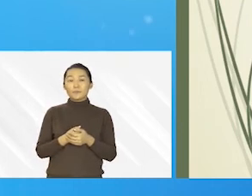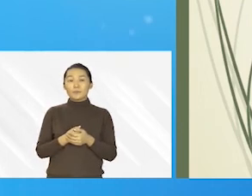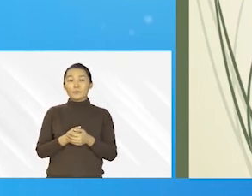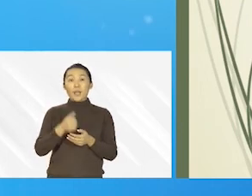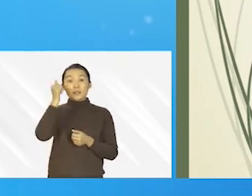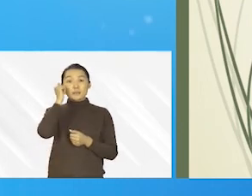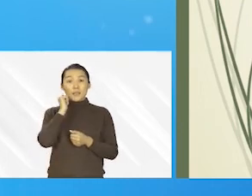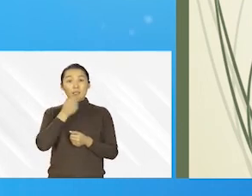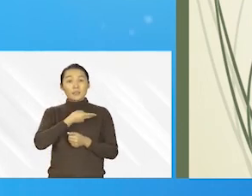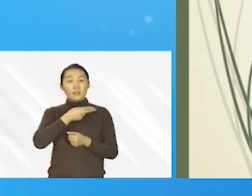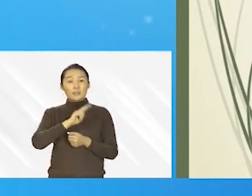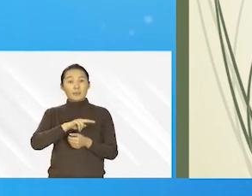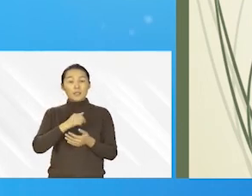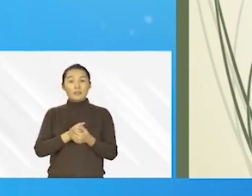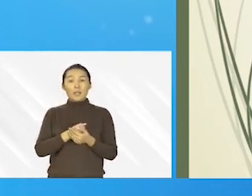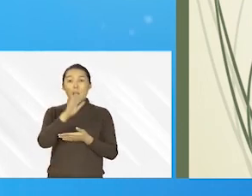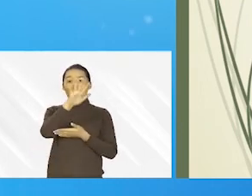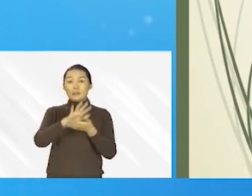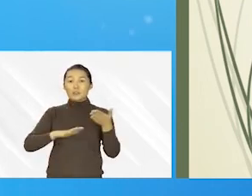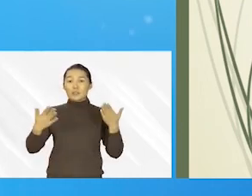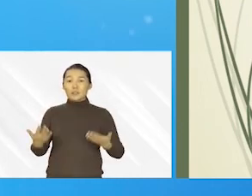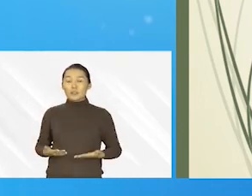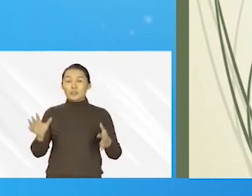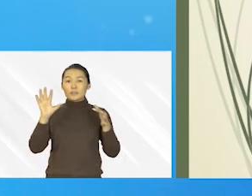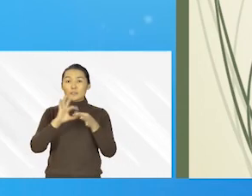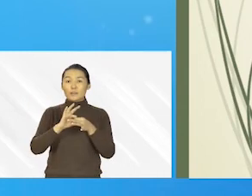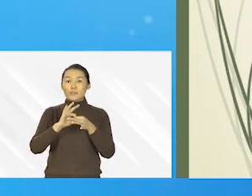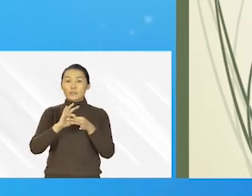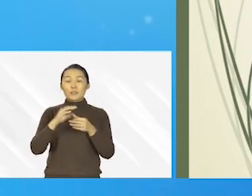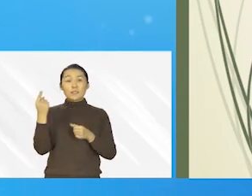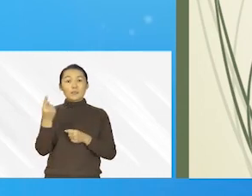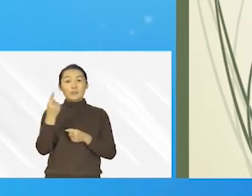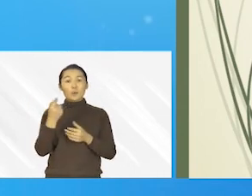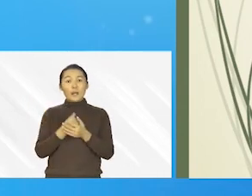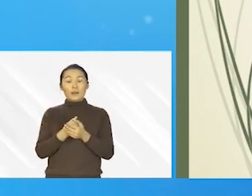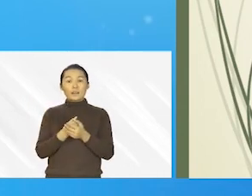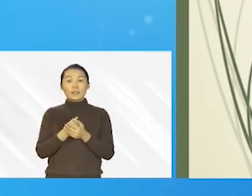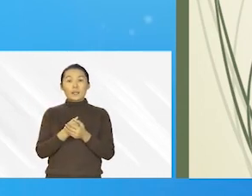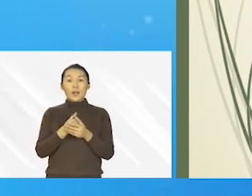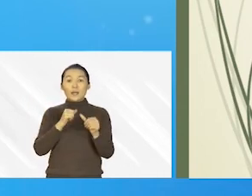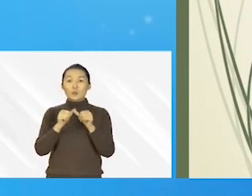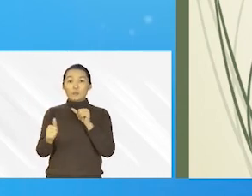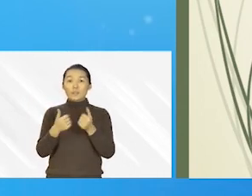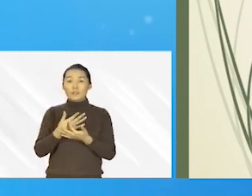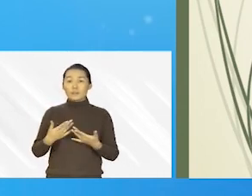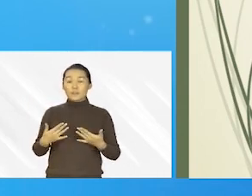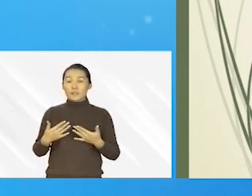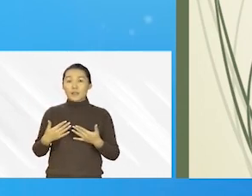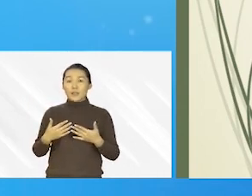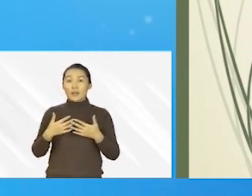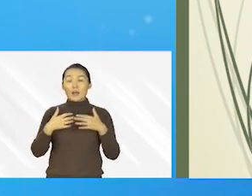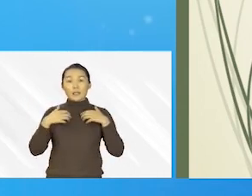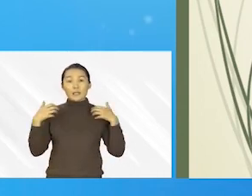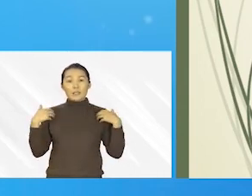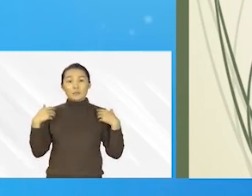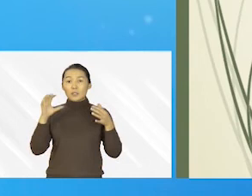старение и смерть. Продолжительность жизни зависит от индивидуальных особенностей вида организма, но не зависит